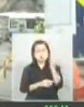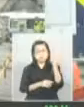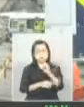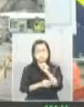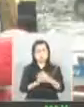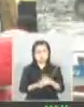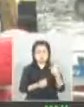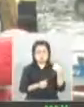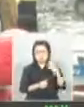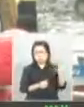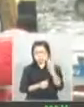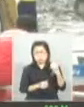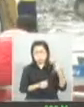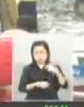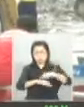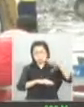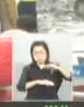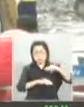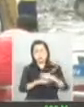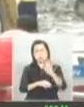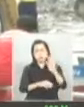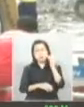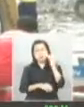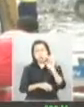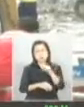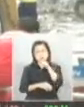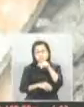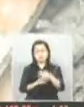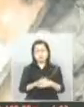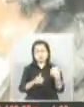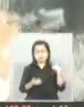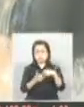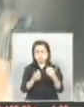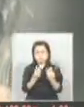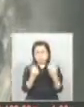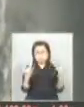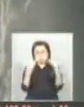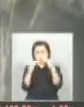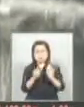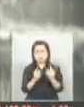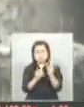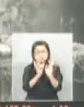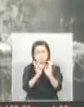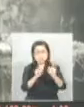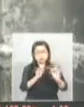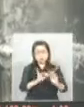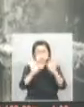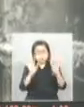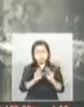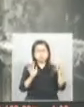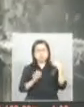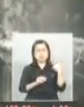ะมีลมแรงช่วงเย็นวันนี้ตามเวลาท้องถิ่นซึ่งก็อาจจะทำให้ฝุ่นและเศษอิฐเศษปูนฟุ้งกระจายทั่วเมื